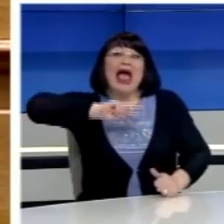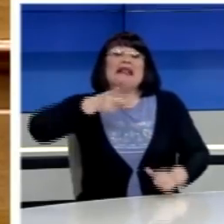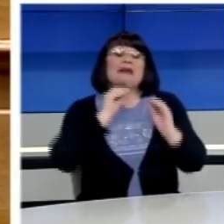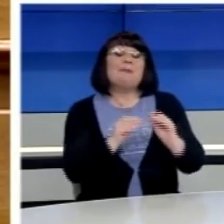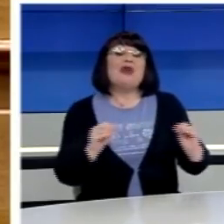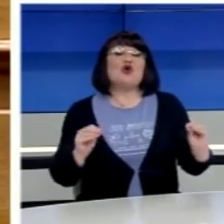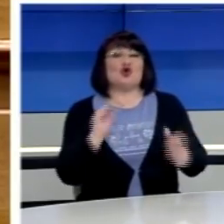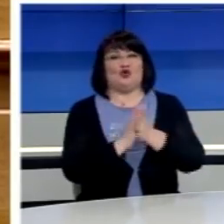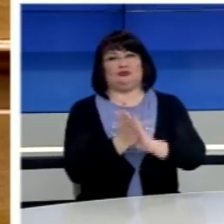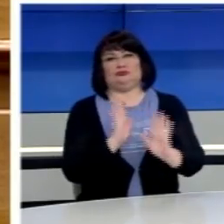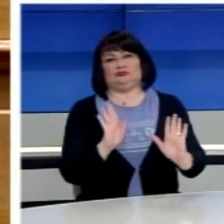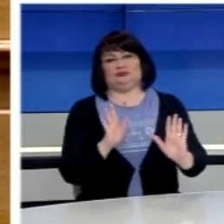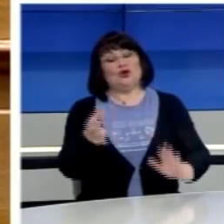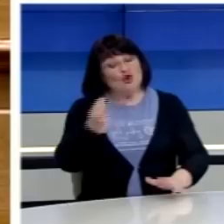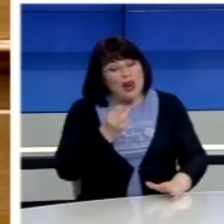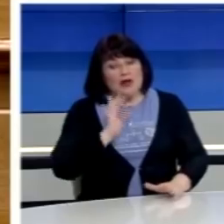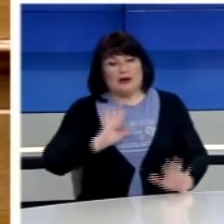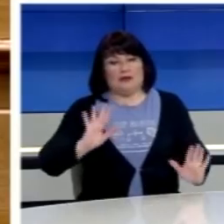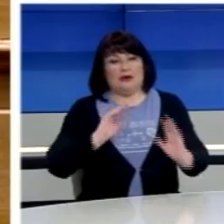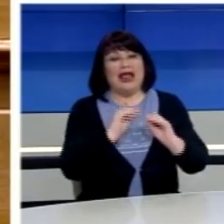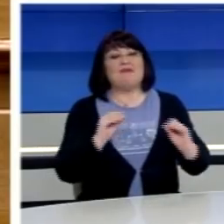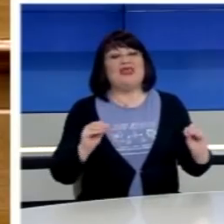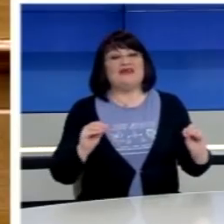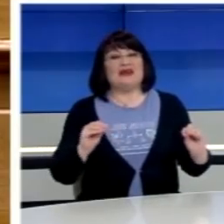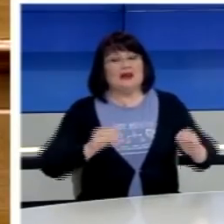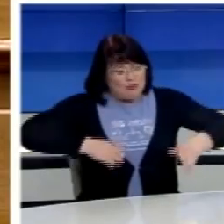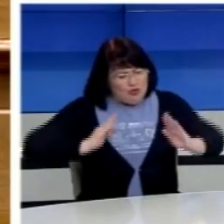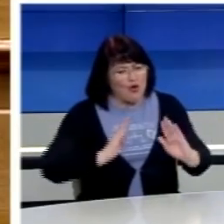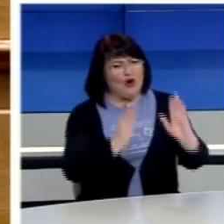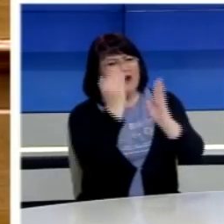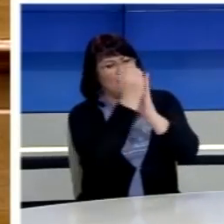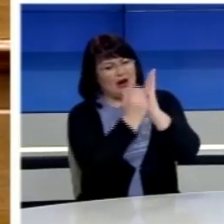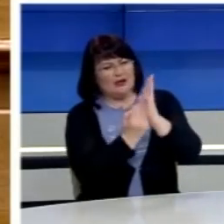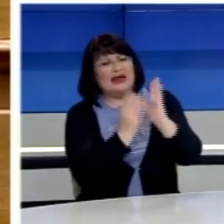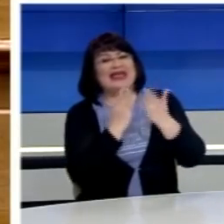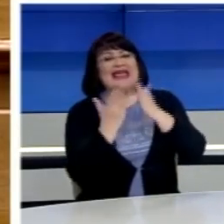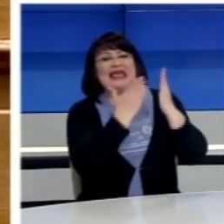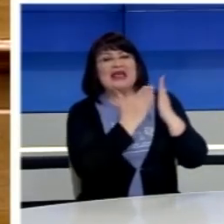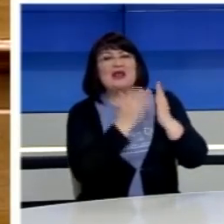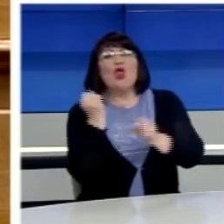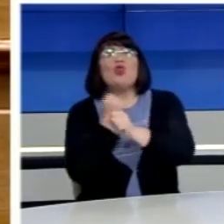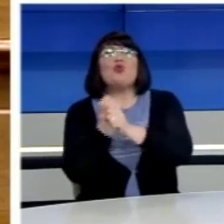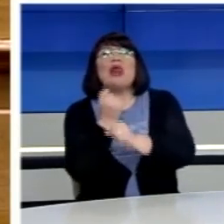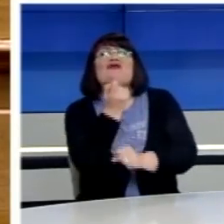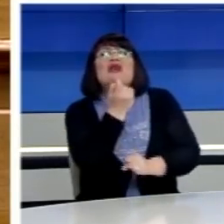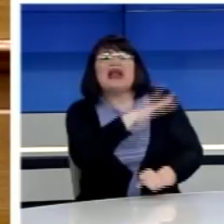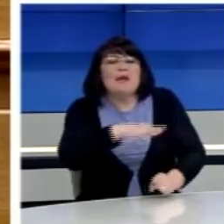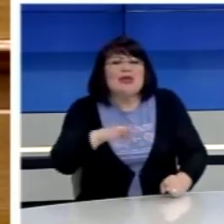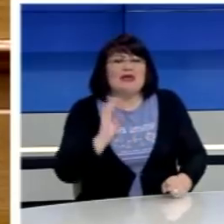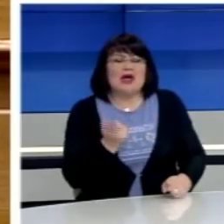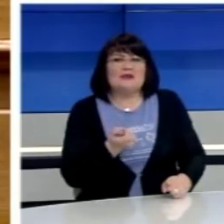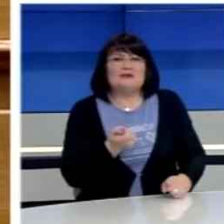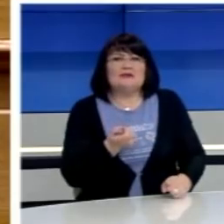αντιπαιδαγωγικό μέτρο. Γιατί όταν οι εκπαιδευτικοί τρέχουν την ύλη, εκ των πραγμάτων αναγκάζονται να δουλεύουν με λίγα παιδιά.